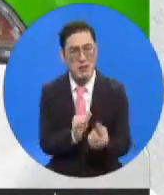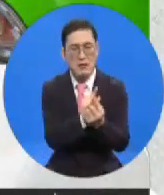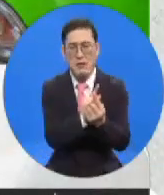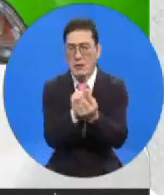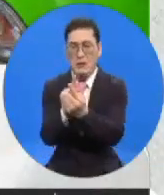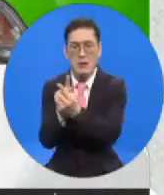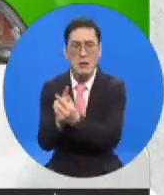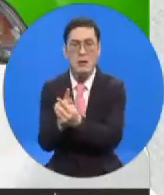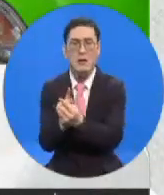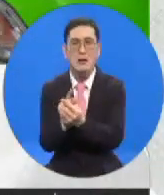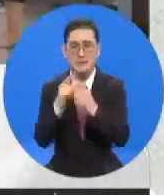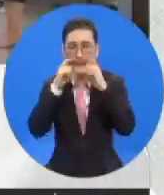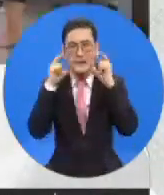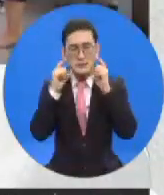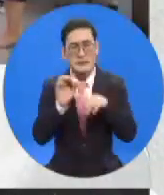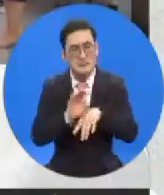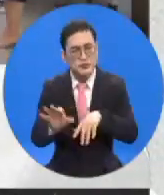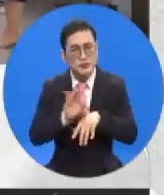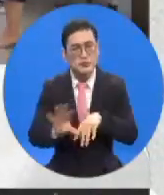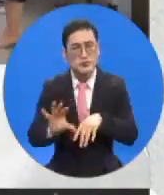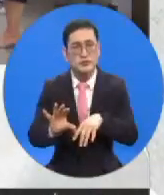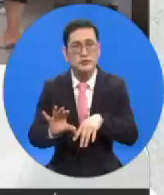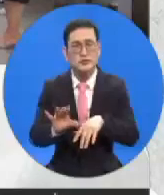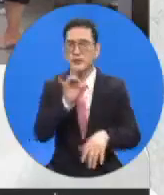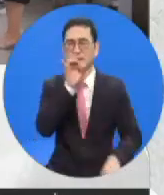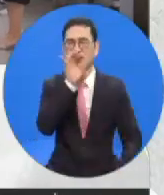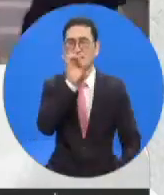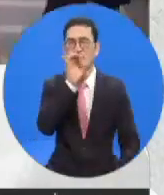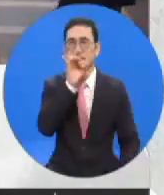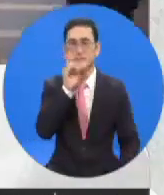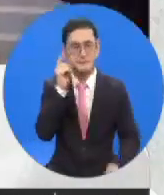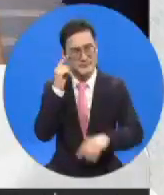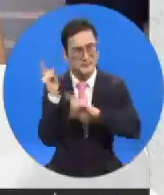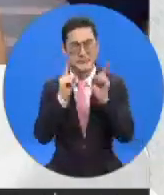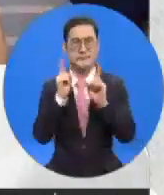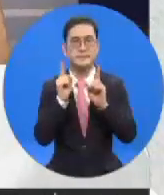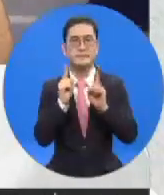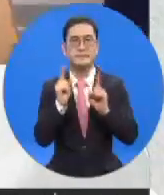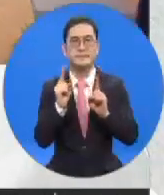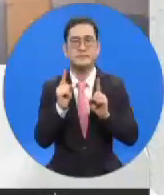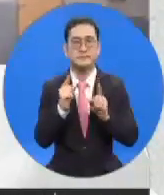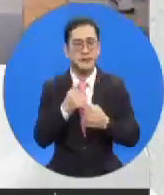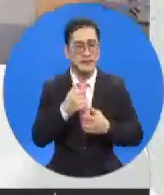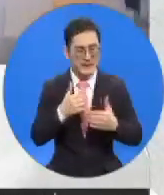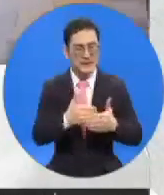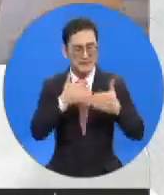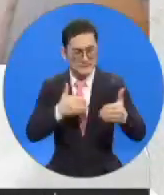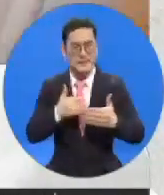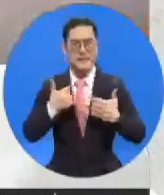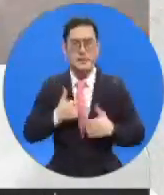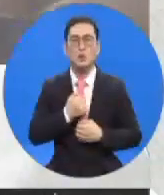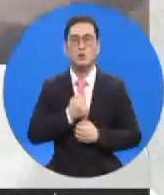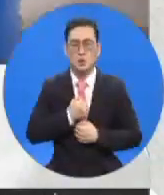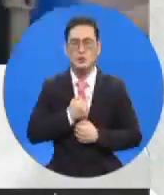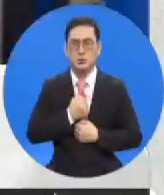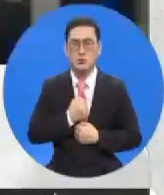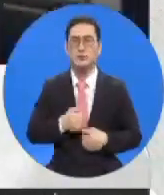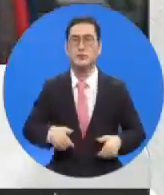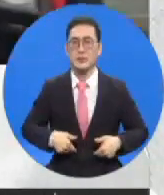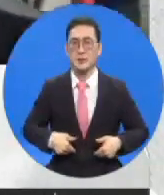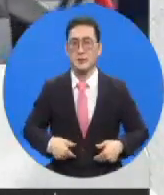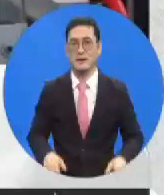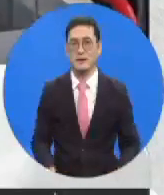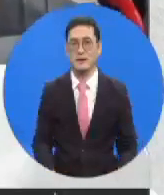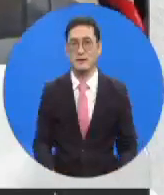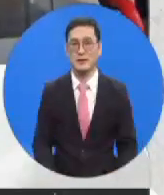긴장하고 사는 것이 또 나를 조금 양보하는 것이 결과적으로는 전체적으로 나를 코로나로부터 길게 보면 자유롭게